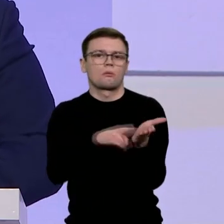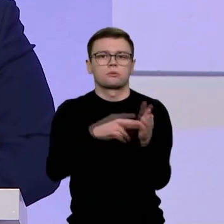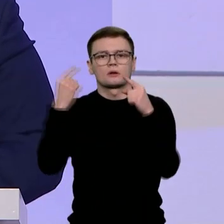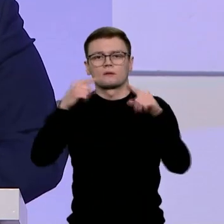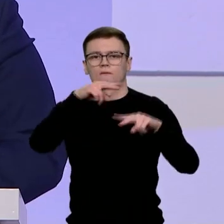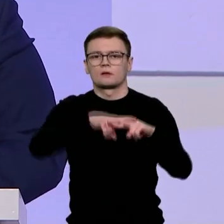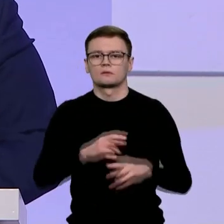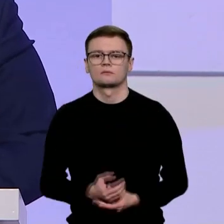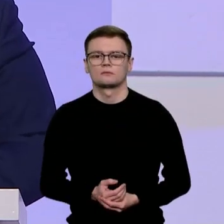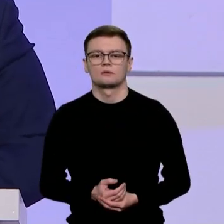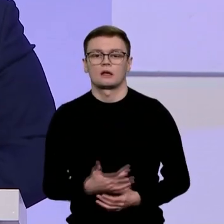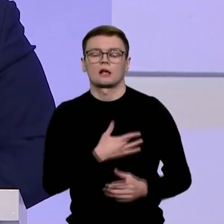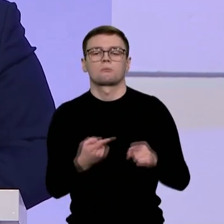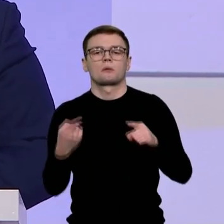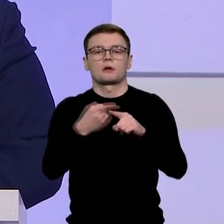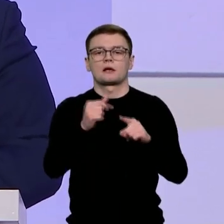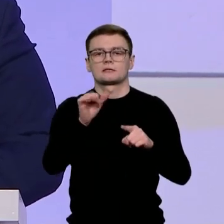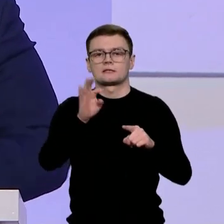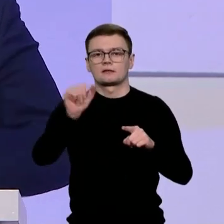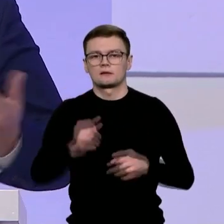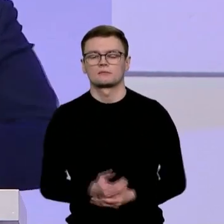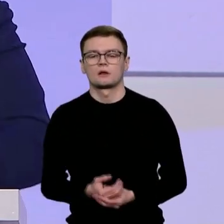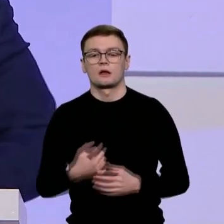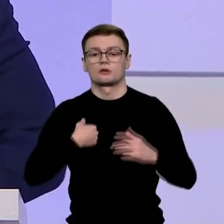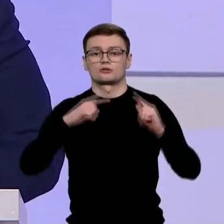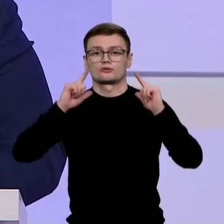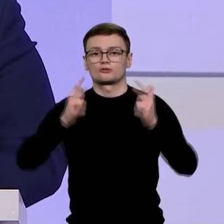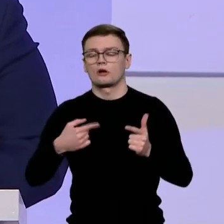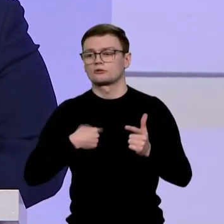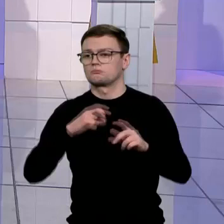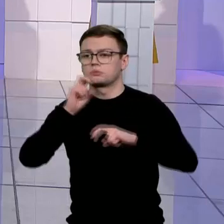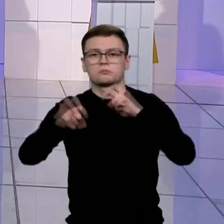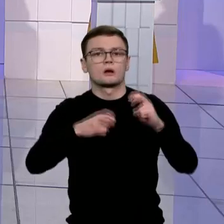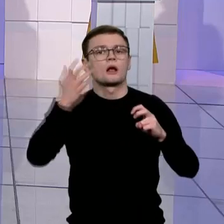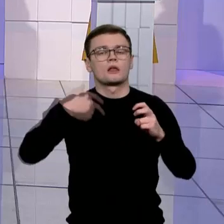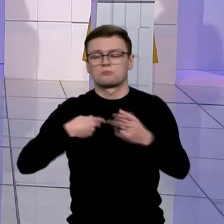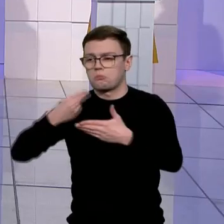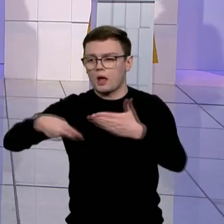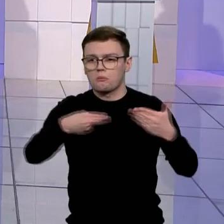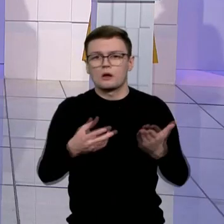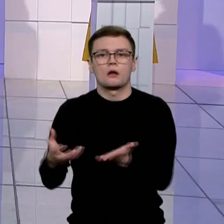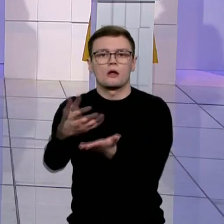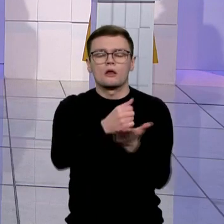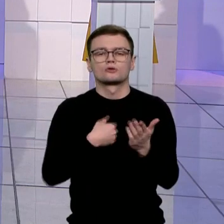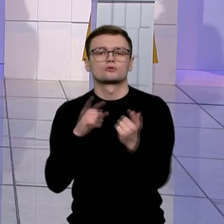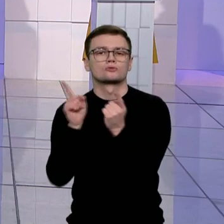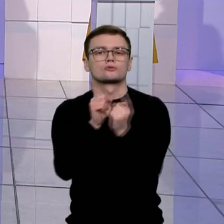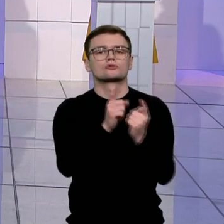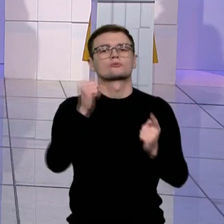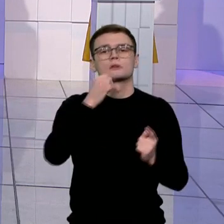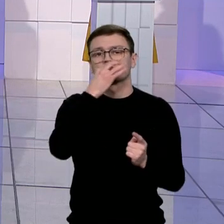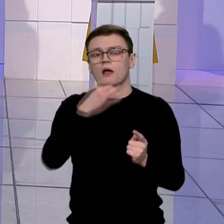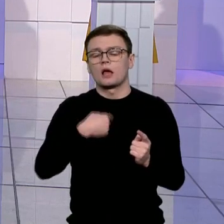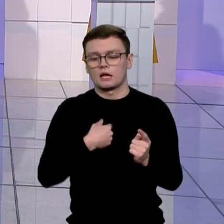Astą. Man teko nemažai sutikti žmonių apeidamas, kai rinkau parašus būtus, sutikau nemažai žmonių, kurie sako, aš nerandu darbo